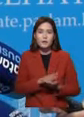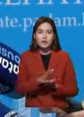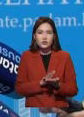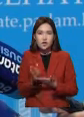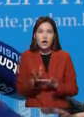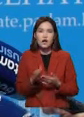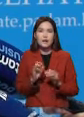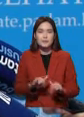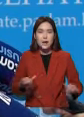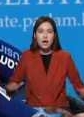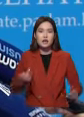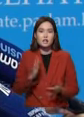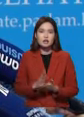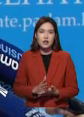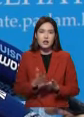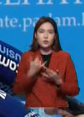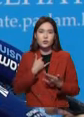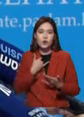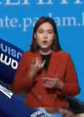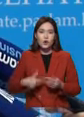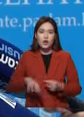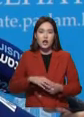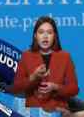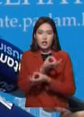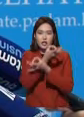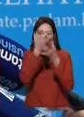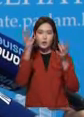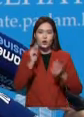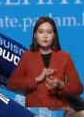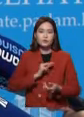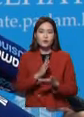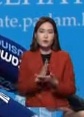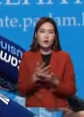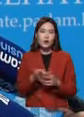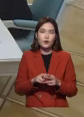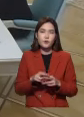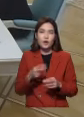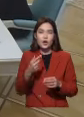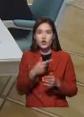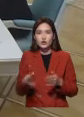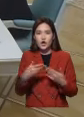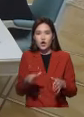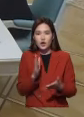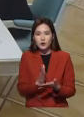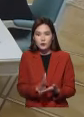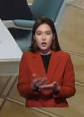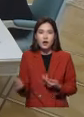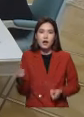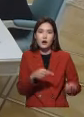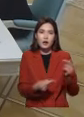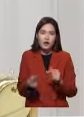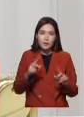деңгейден нығайып жатқаны. Бұл бойынша бізді ешкім мәжбүрлеп отқан жоқ, біріншіден бұл біздің дипломатиялық жетістігіміз. Көршімізбен бірлесіп іске